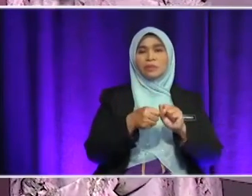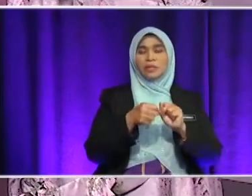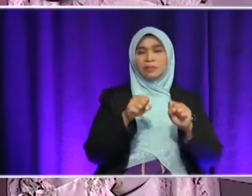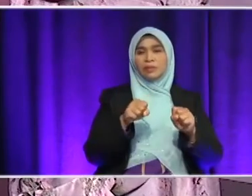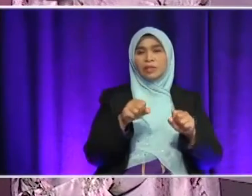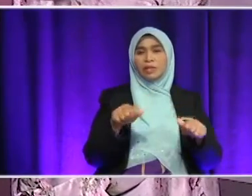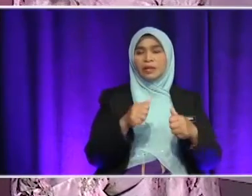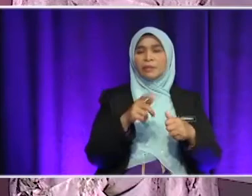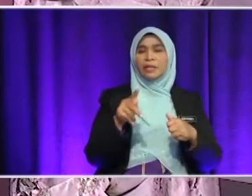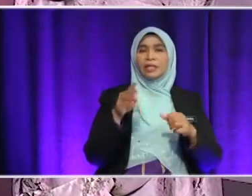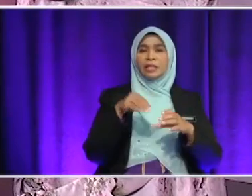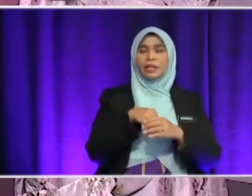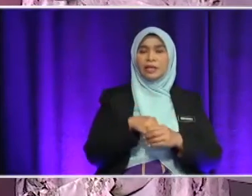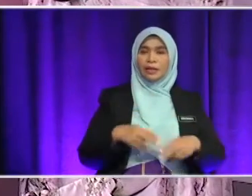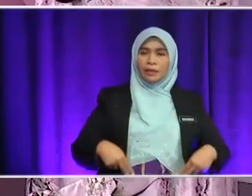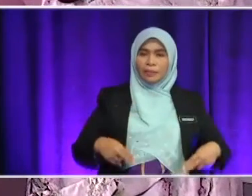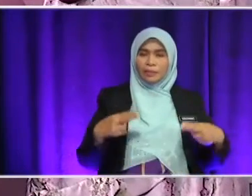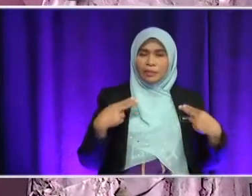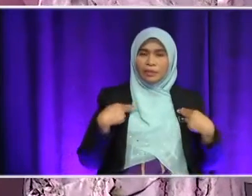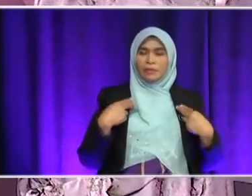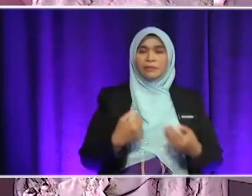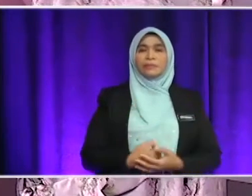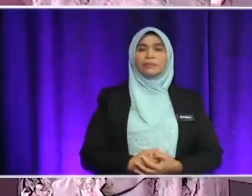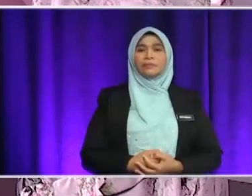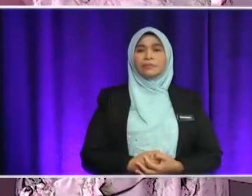aplikasikan dalam kehidupan yang sebenarnya